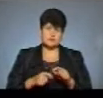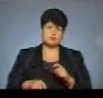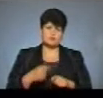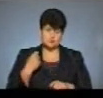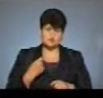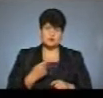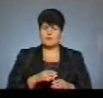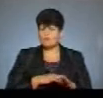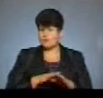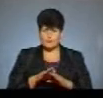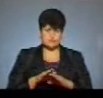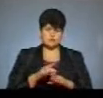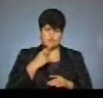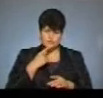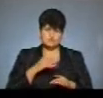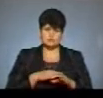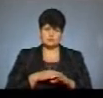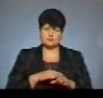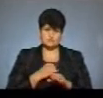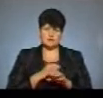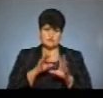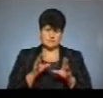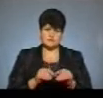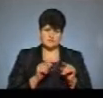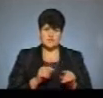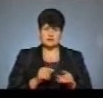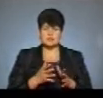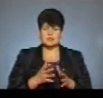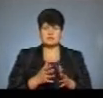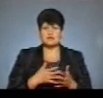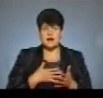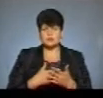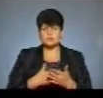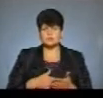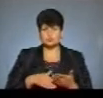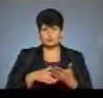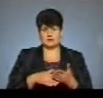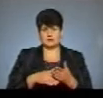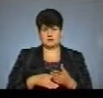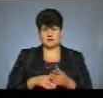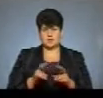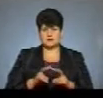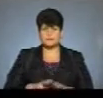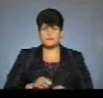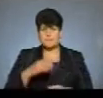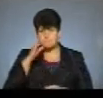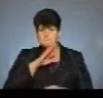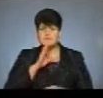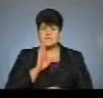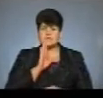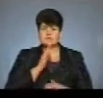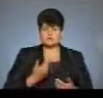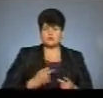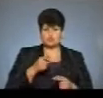вину визнає у повному обсязі та в подальшому буде, з його слів, активно сприяти досудовому розслідуванню. Батьки дівчини, які живуть у